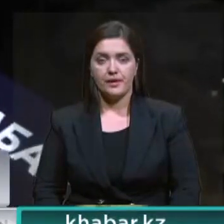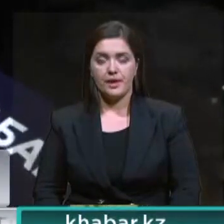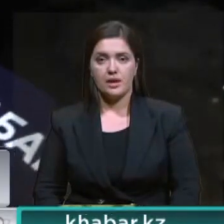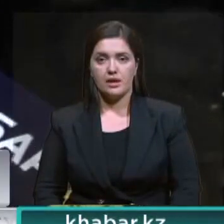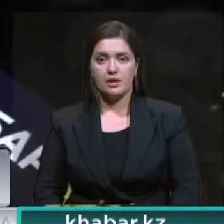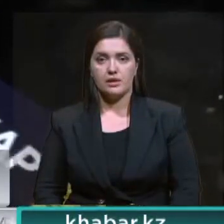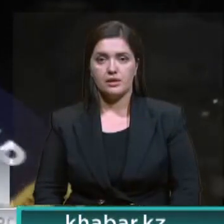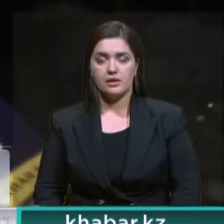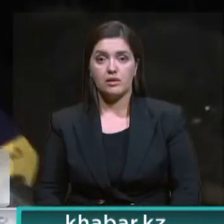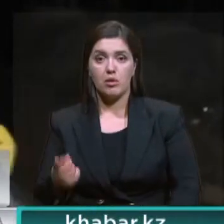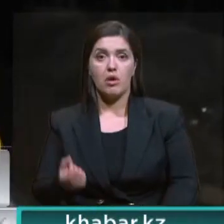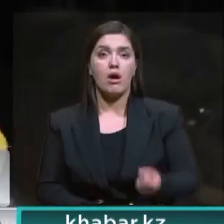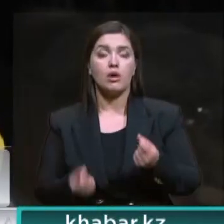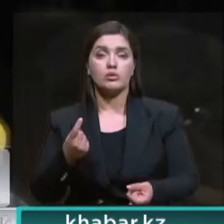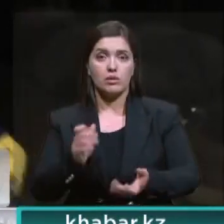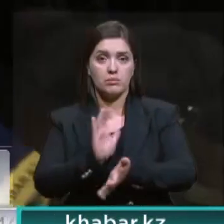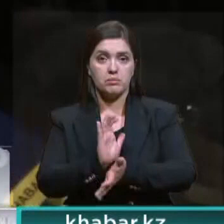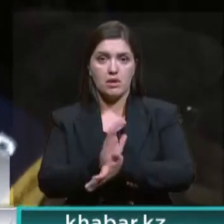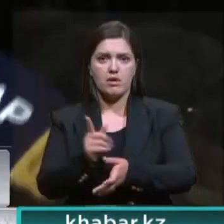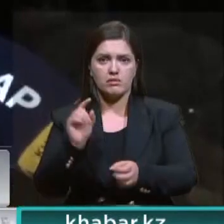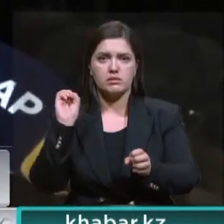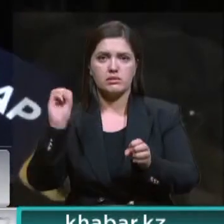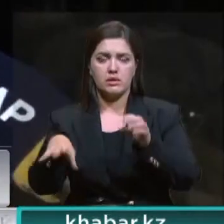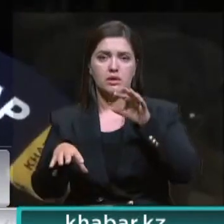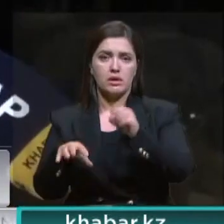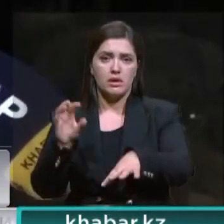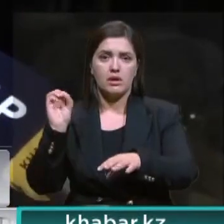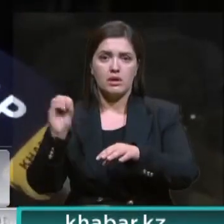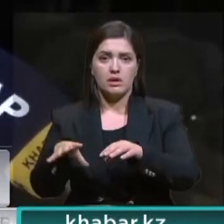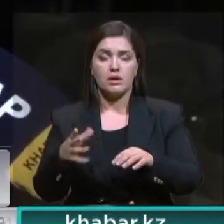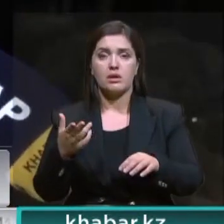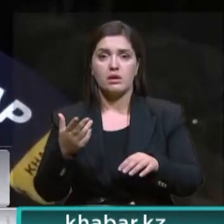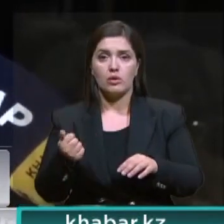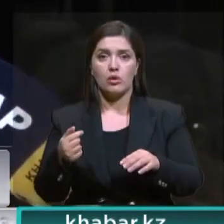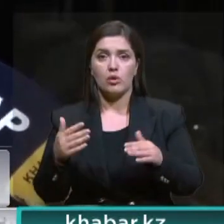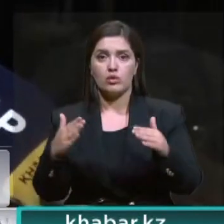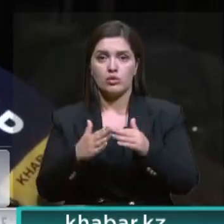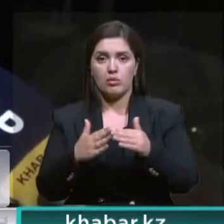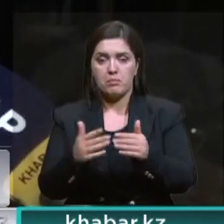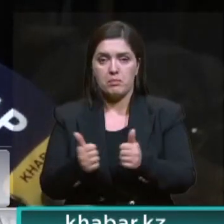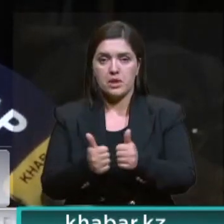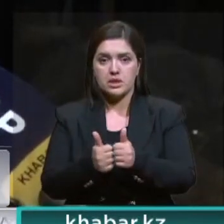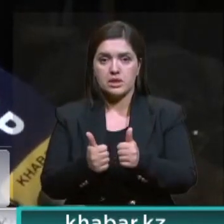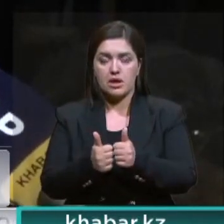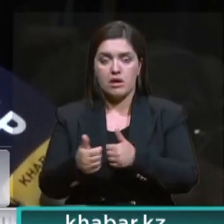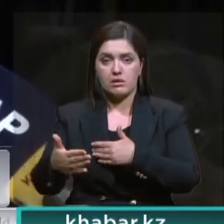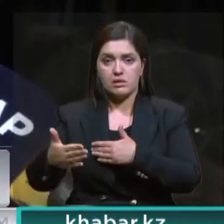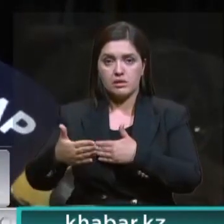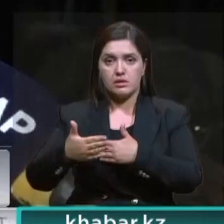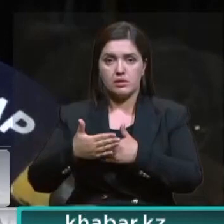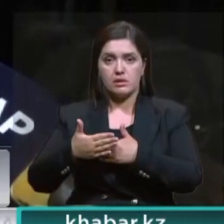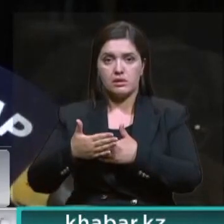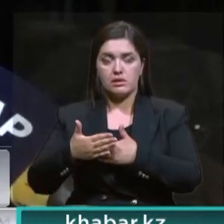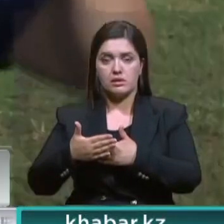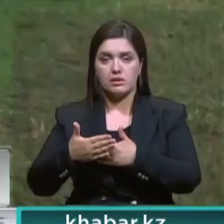так? А потому что она заваливается и уже к дому близко встает. Чем-то